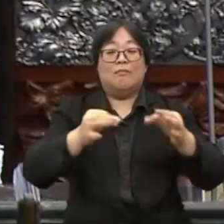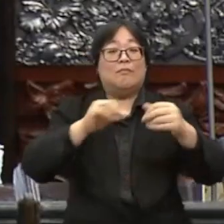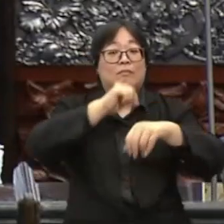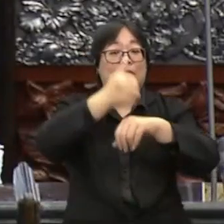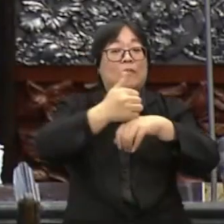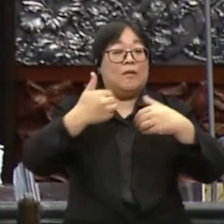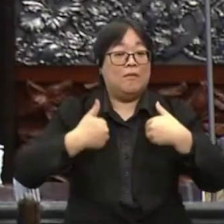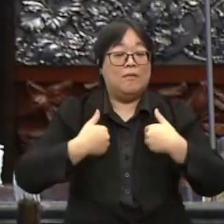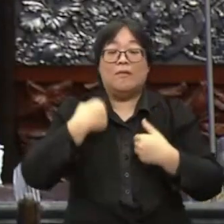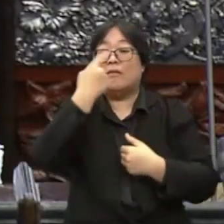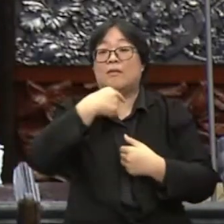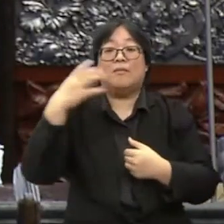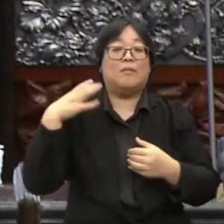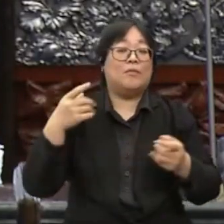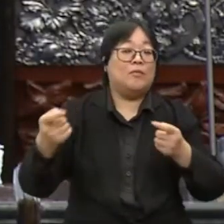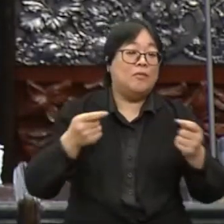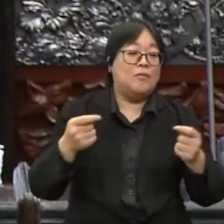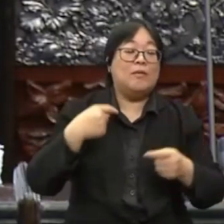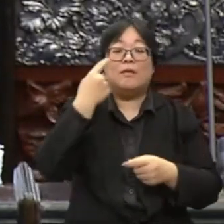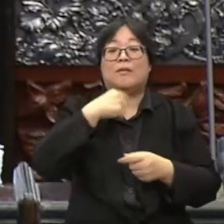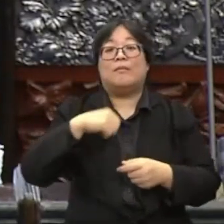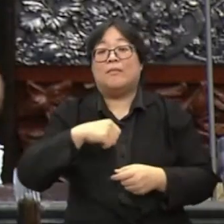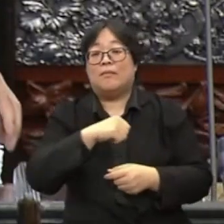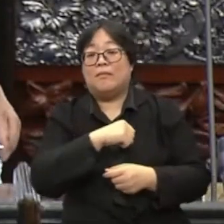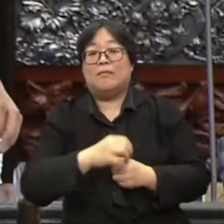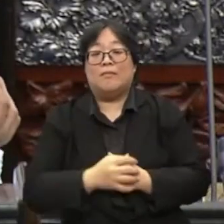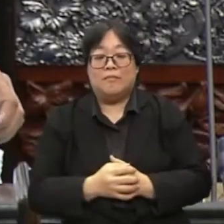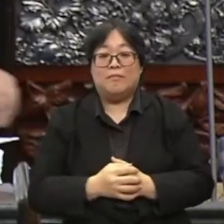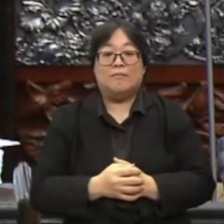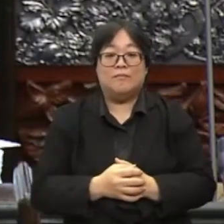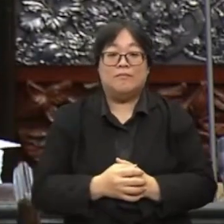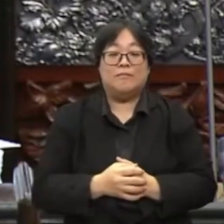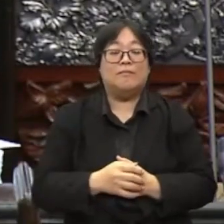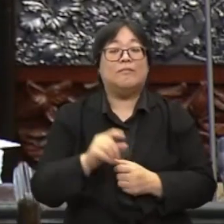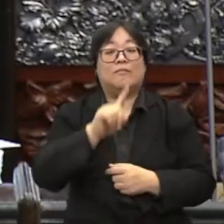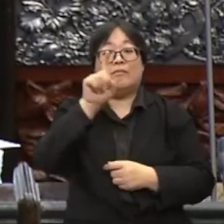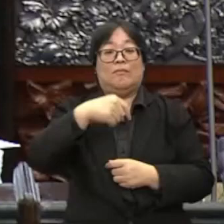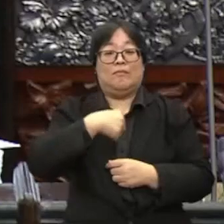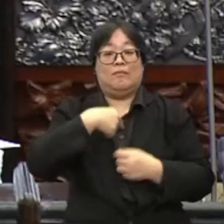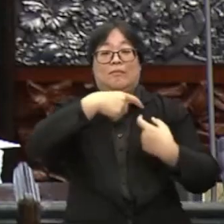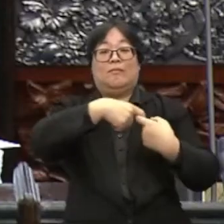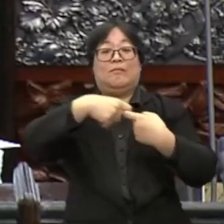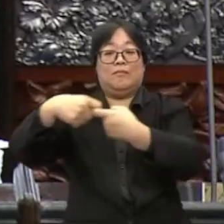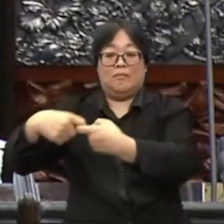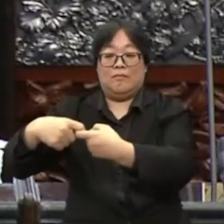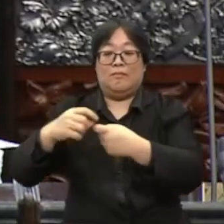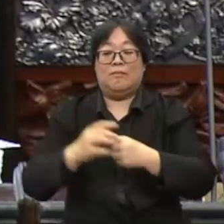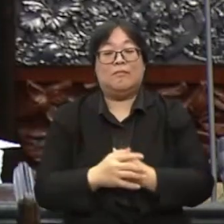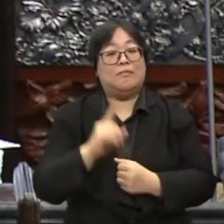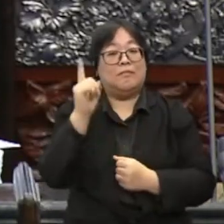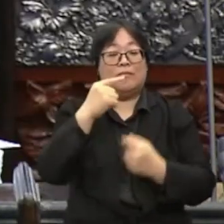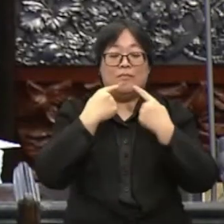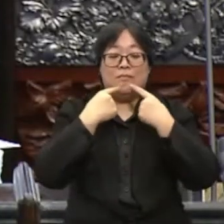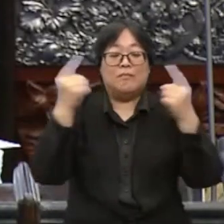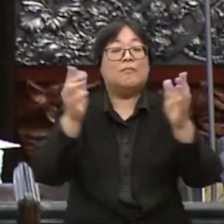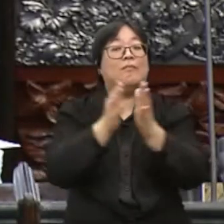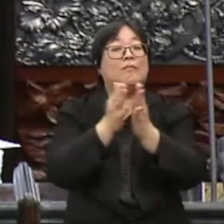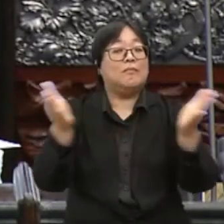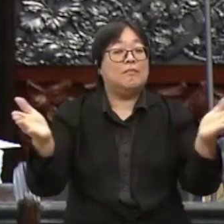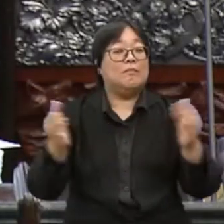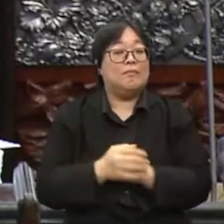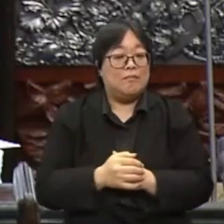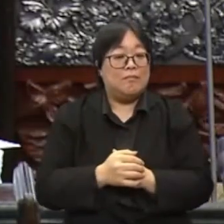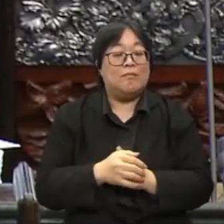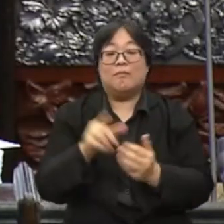ditubuhkan siapa pengerusinya dan siapa ahlinya soalan saya ini ada kaitan dengan satu kenyataan Akhbar